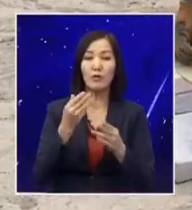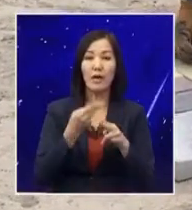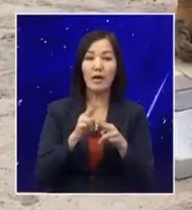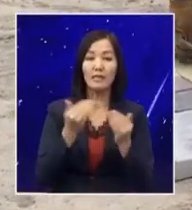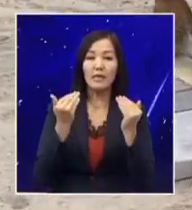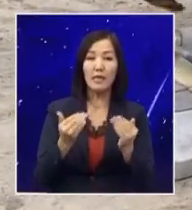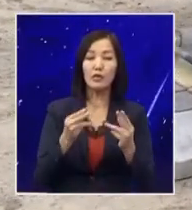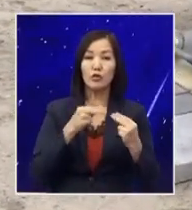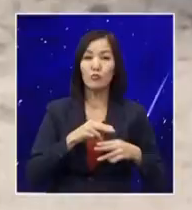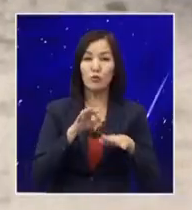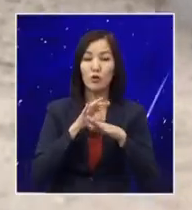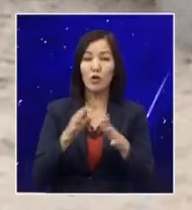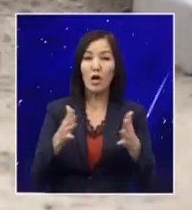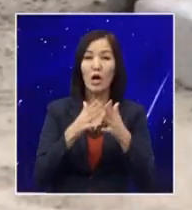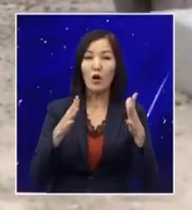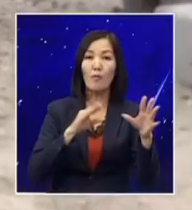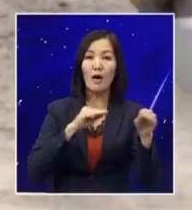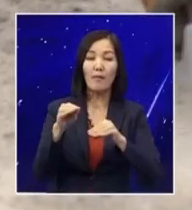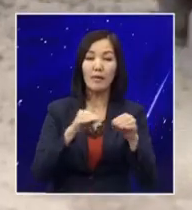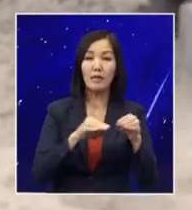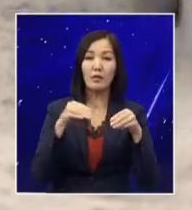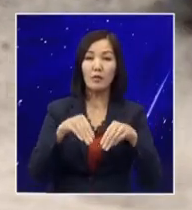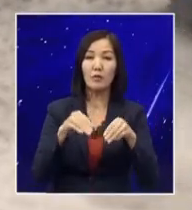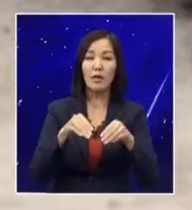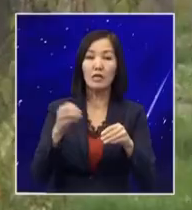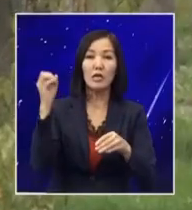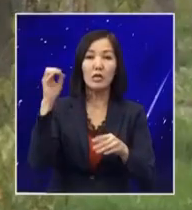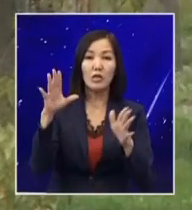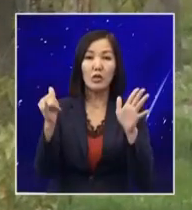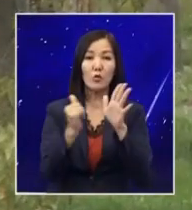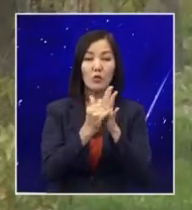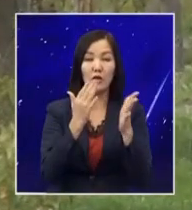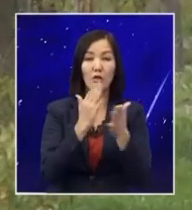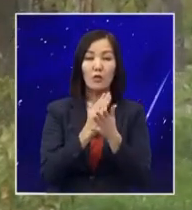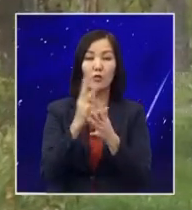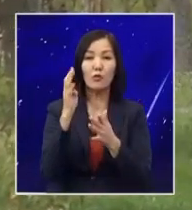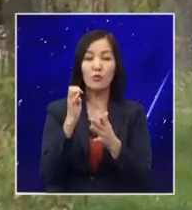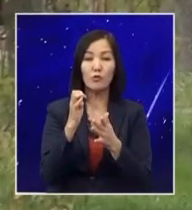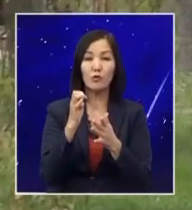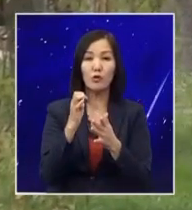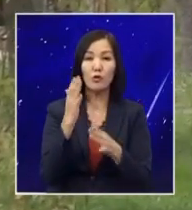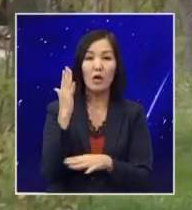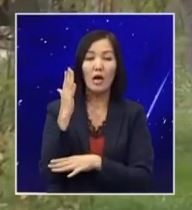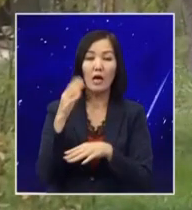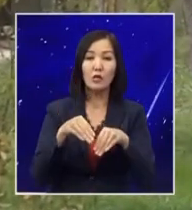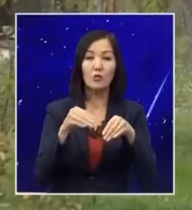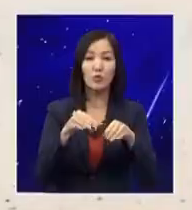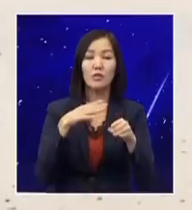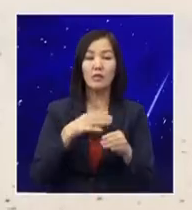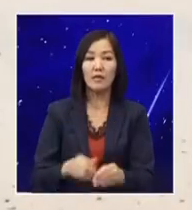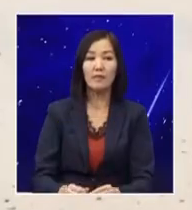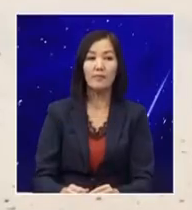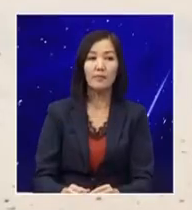жұмыстың нақ қызған шағы. Аумағы абаттандырылып, 300-ден аса жарық шамдар орнатылуда. Сондай-ақ 400-ге жуық көшеттер отырғызылған.